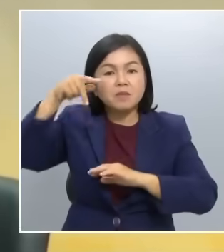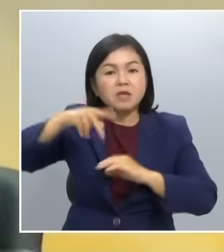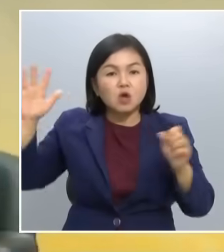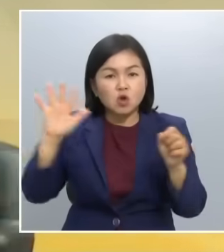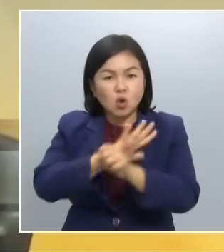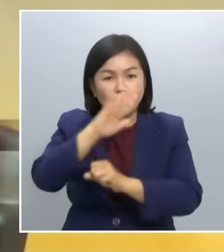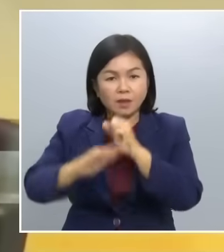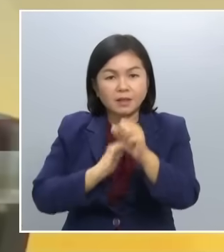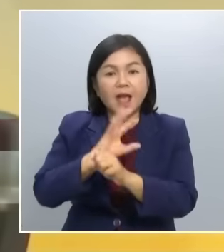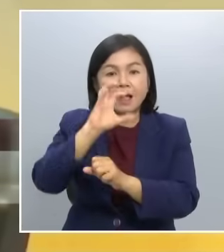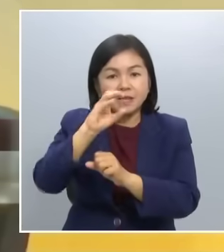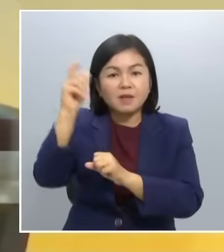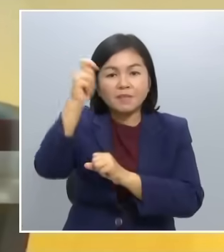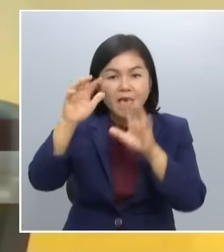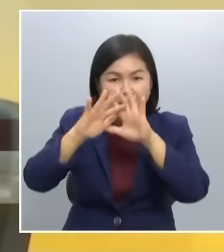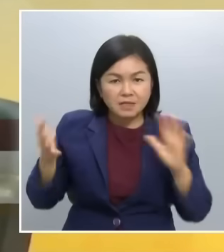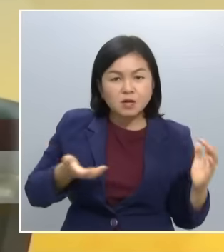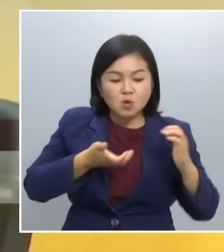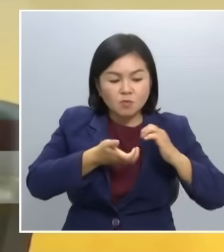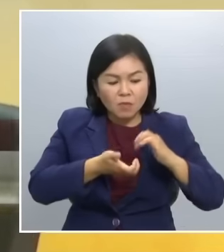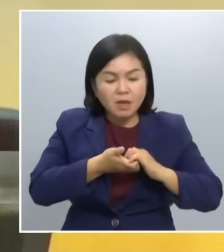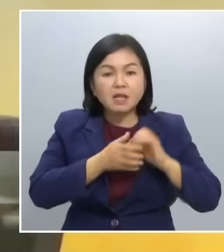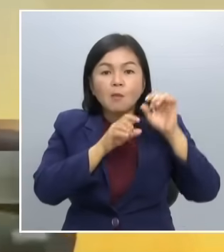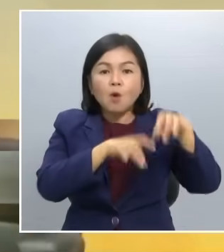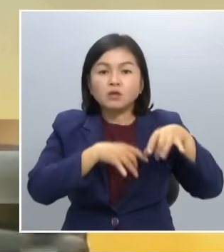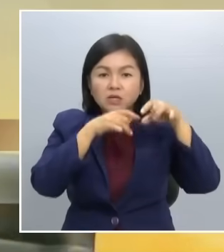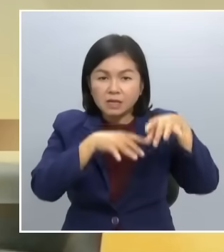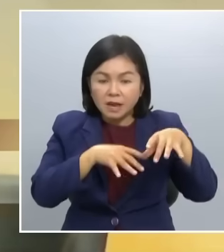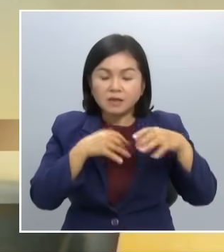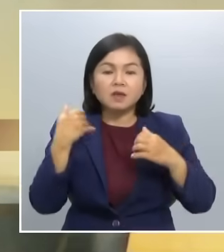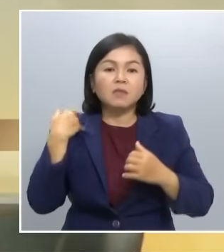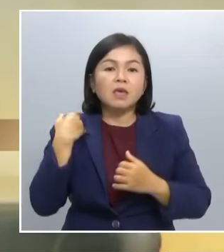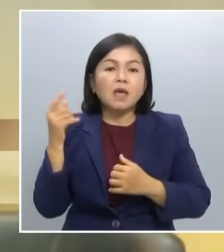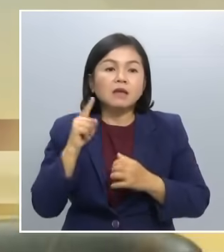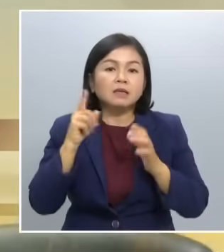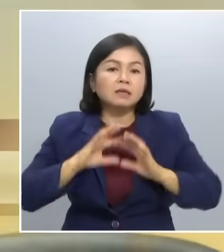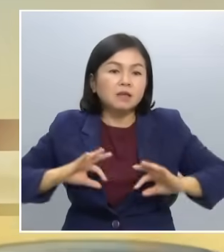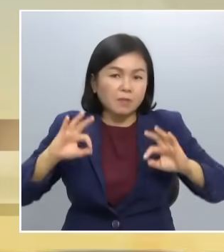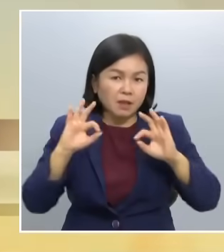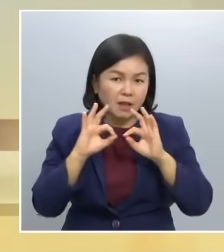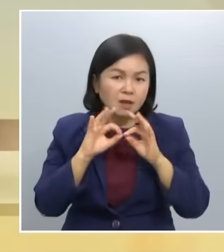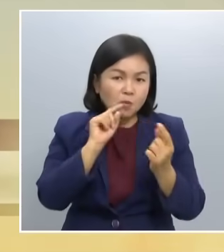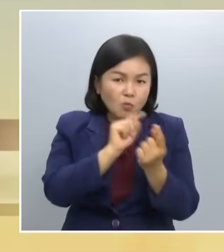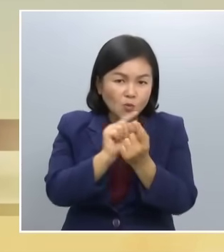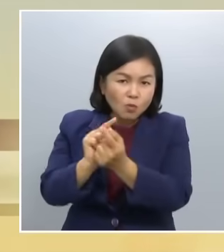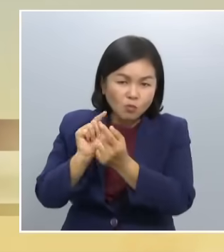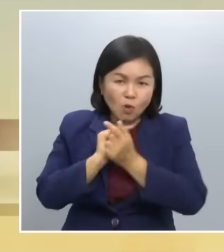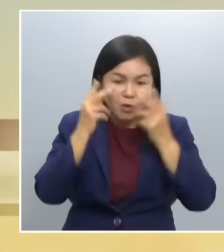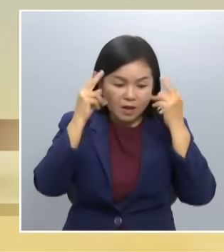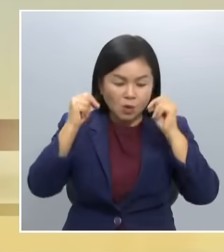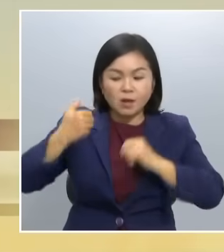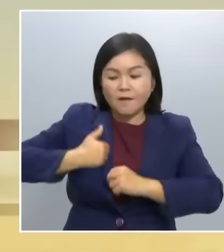ปีความสัมพันธ์อาเซียนออสเตรเลียท่านผู้ชมฮะและที่สำคัญอีกประเด็นหนึ่งพบกับนายกรัฐมนตรีแคนา